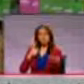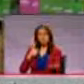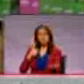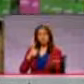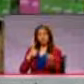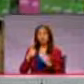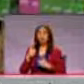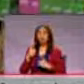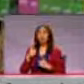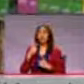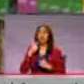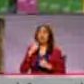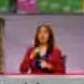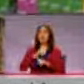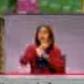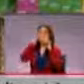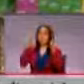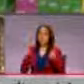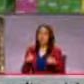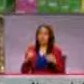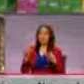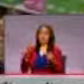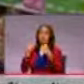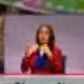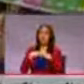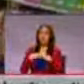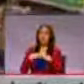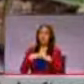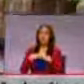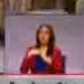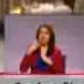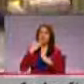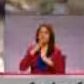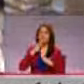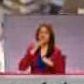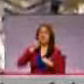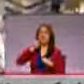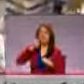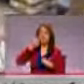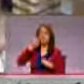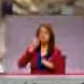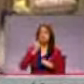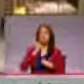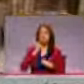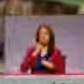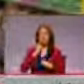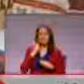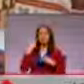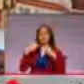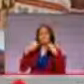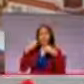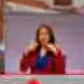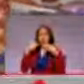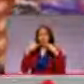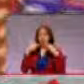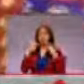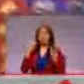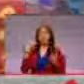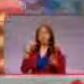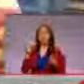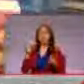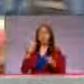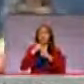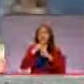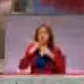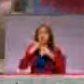وخدوا من الور ق هنعمل لك مشروع والنهارده جا استلم البضاعه عشان مع مشروع عشان اعرف اصرف على اولادي في ثلاثه بيتعلموا وبنت